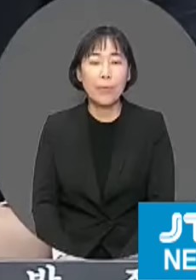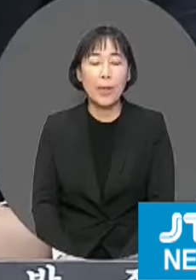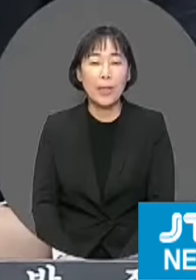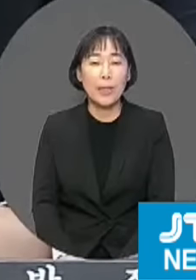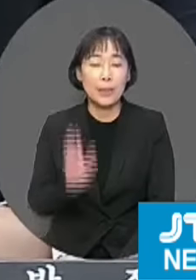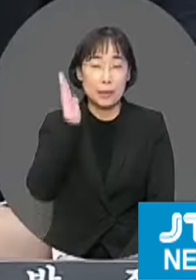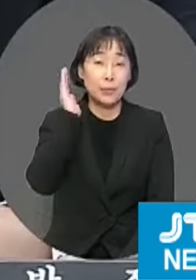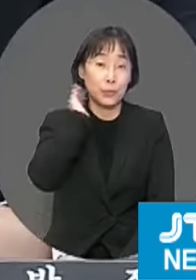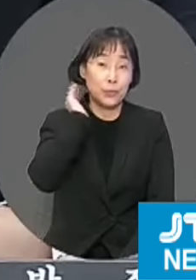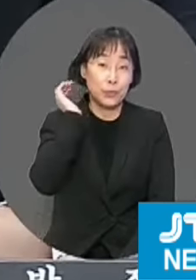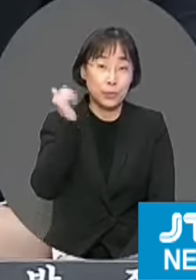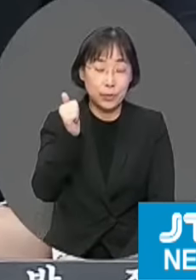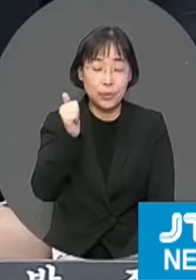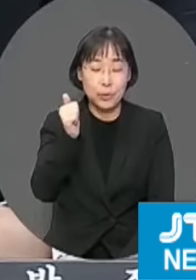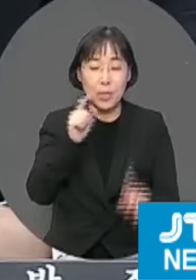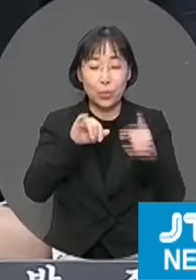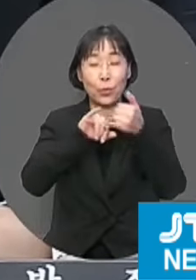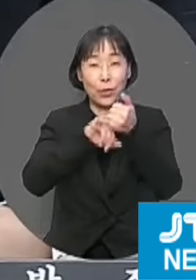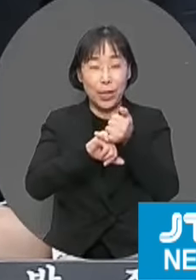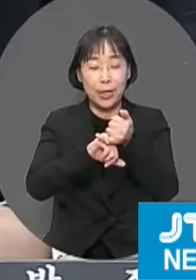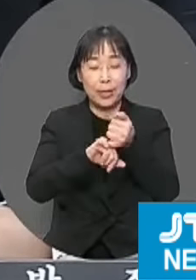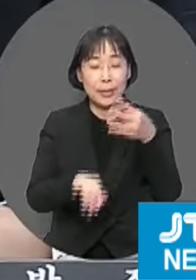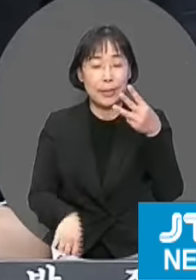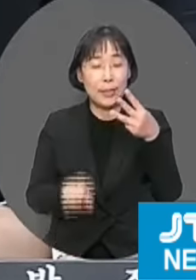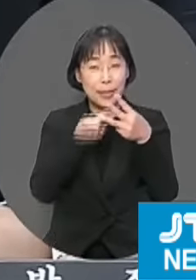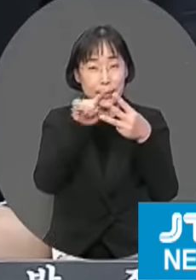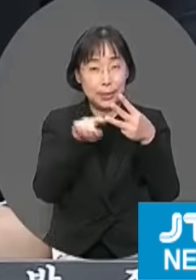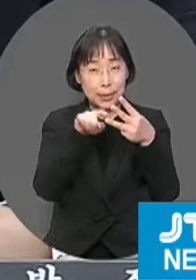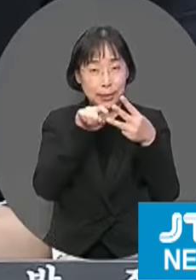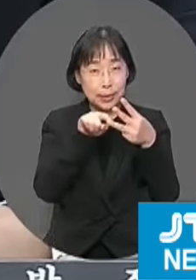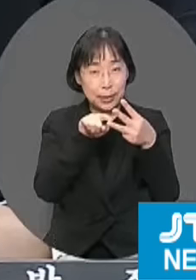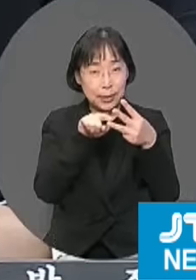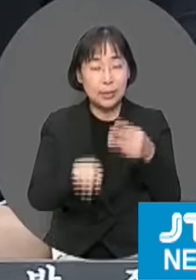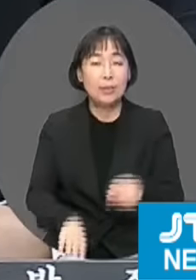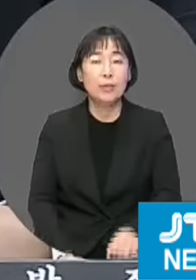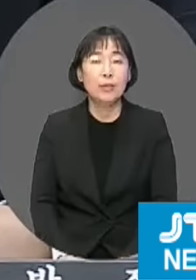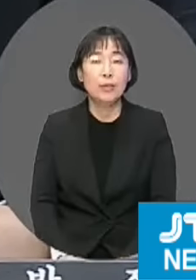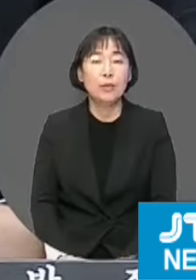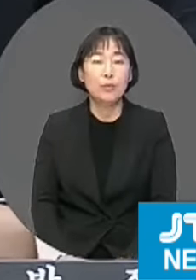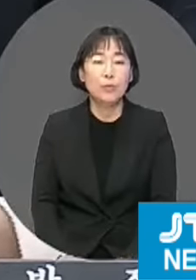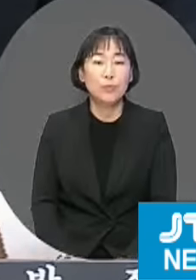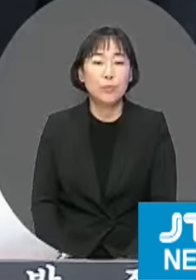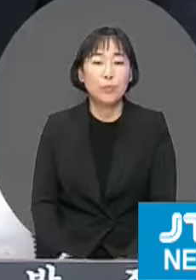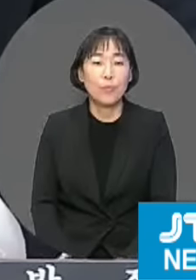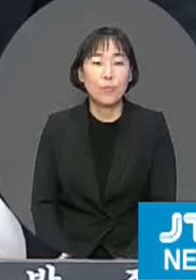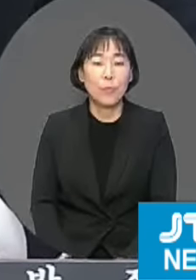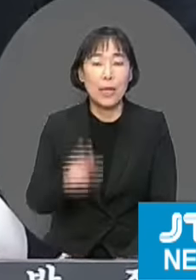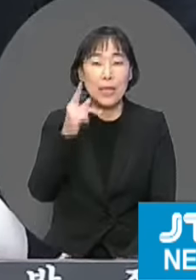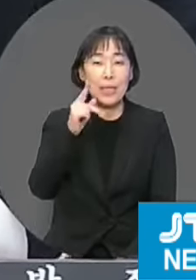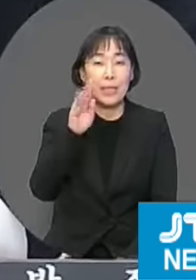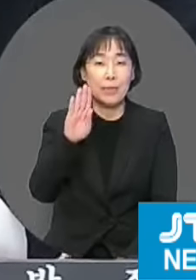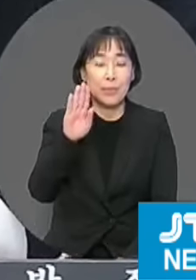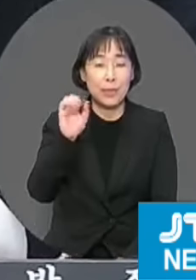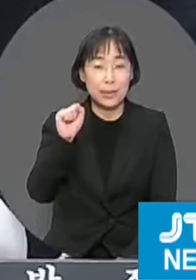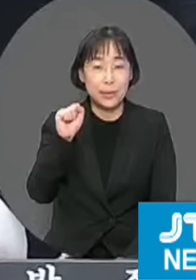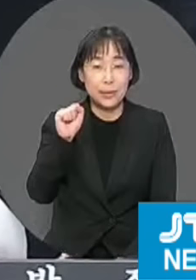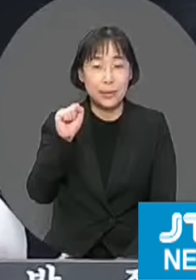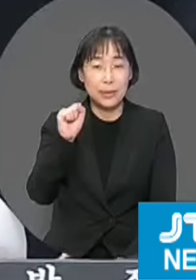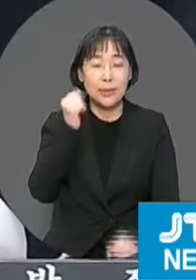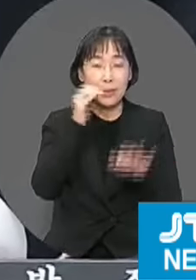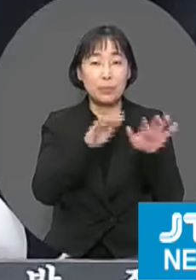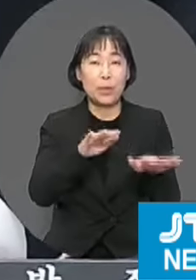그 윤석열 정부의 3대 공약 중에서 그 오픈 소스 아카이브화 하는 부분에 대해서 지금 KBS에서 KBS 바다라는 것을 운영하고 있죠? 네,